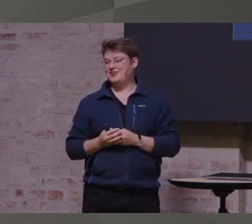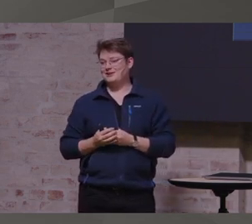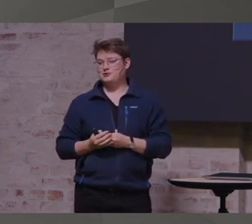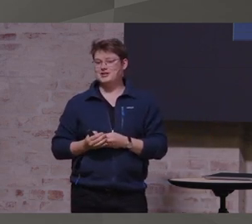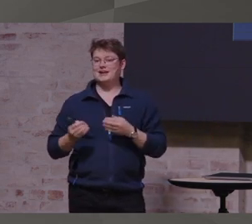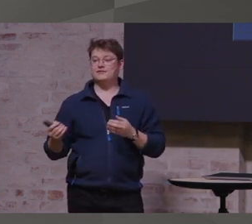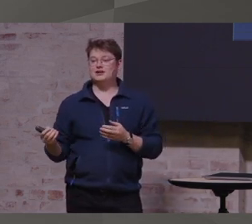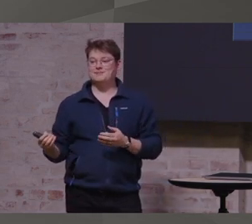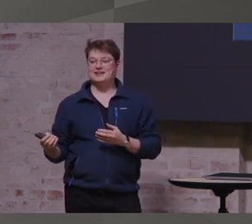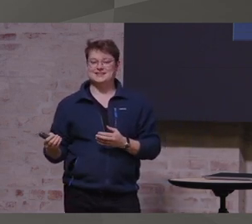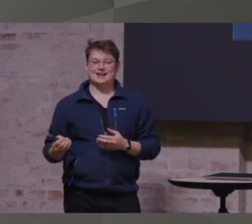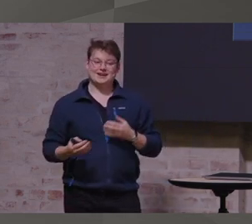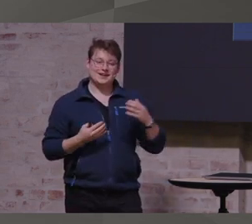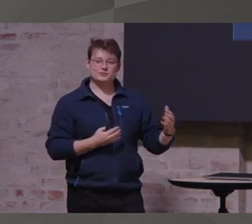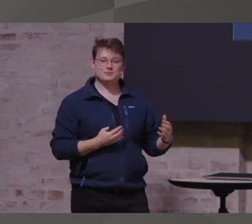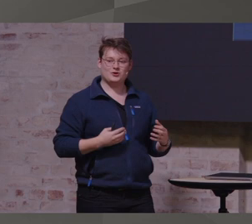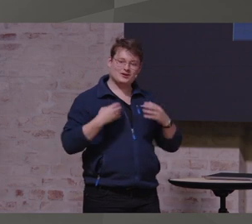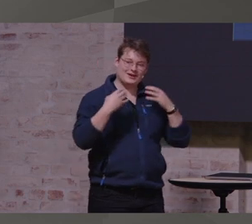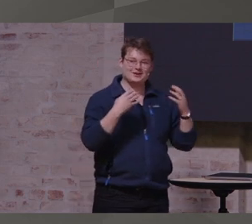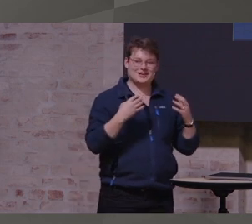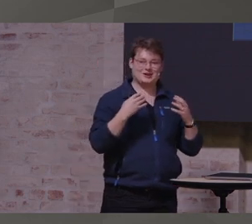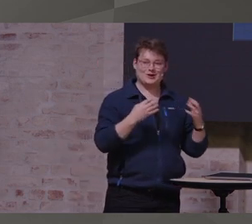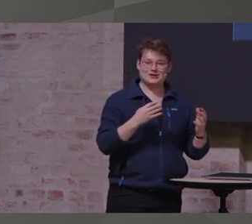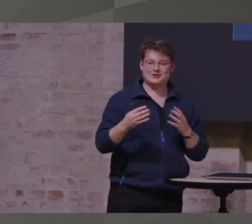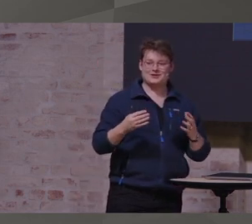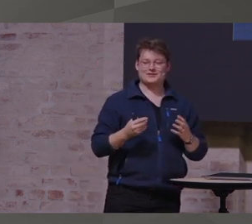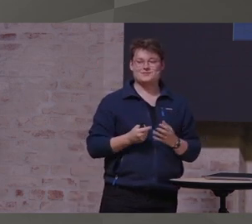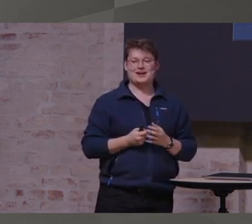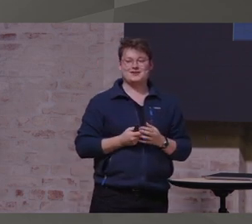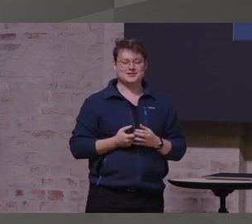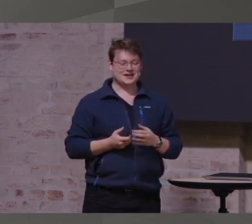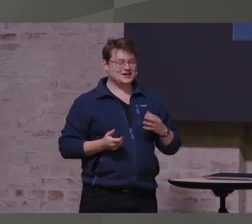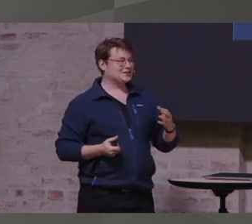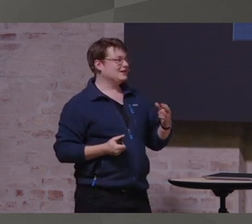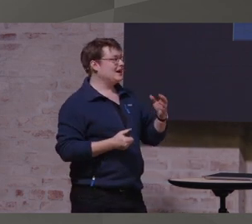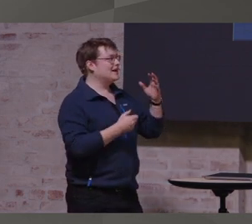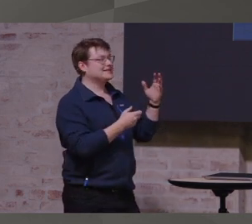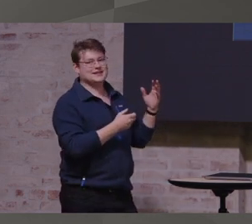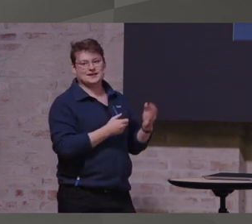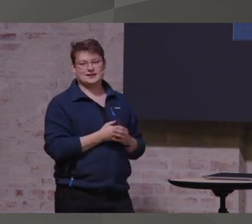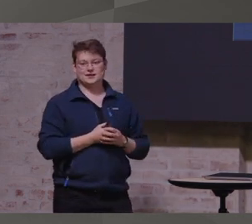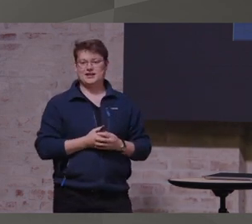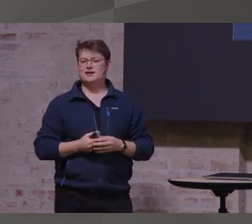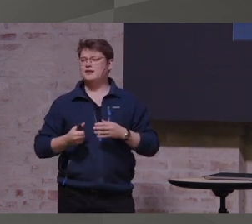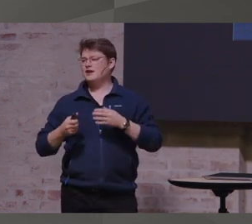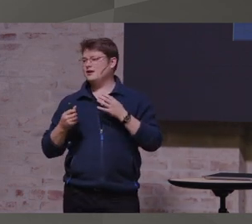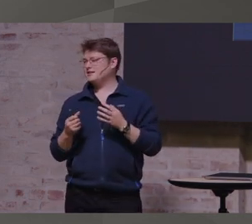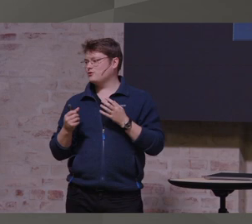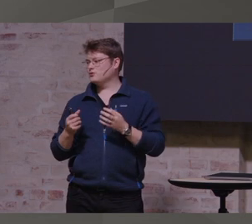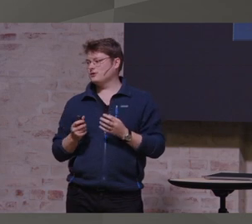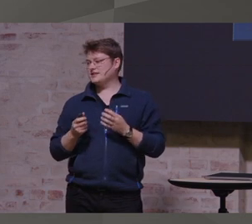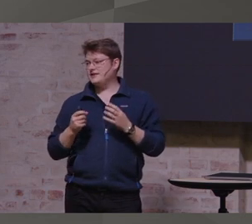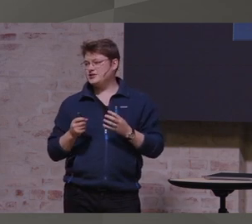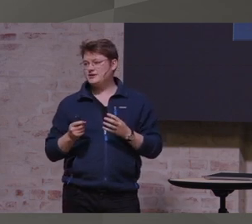som vi ville lurt et vanlig menneske. Gjennom språk, gjennom litt kløkt i hvordan vi formulerer oss. Så her sier jeg da til denne modellen at når jeg